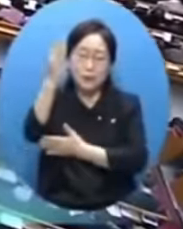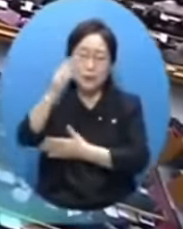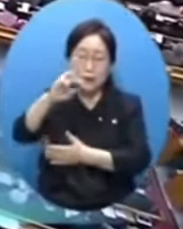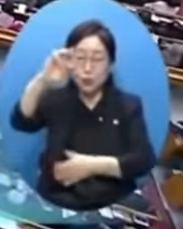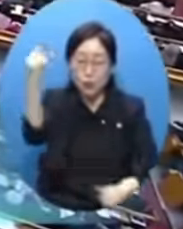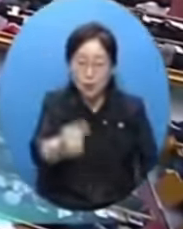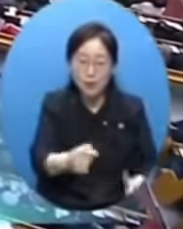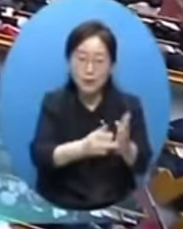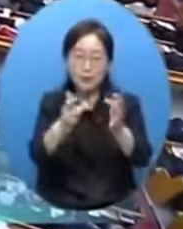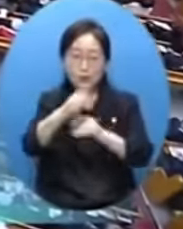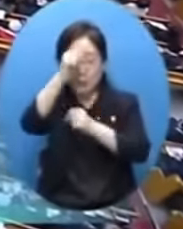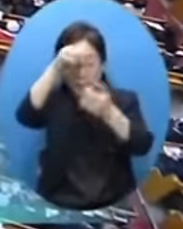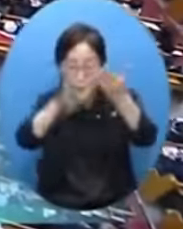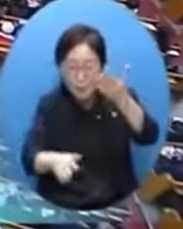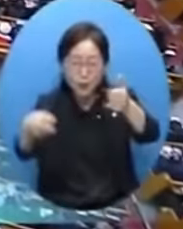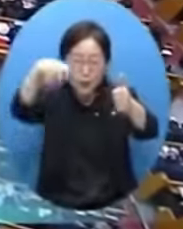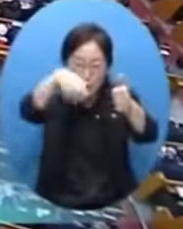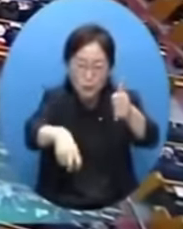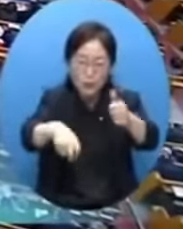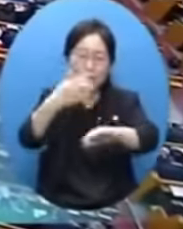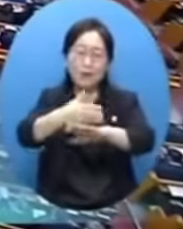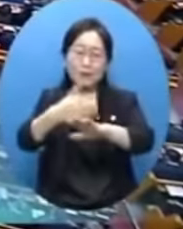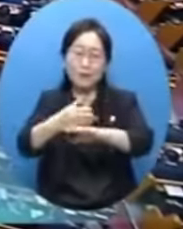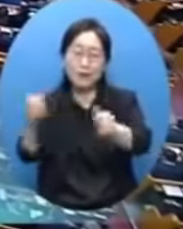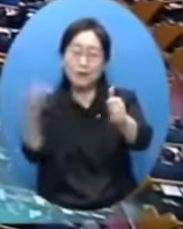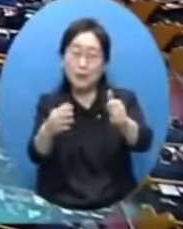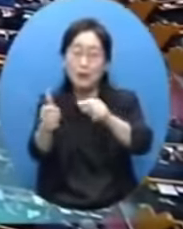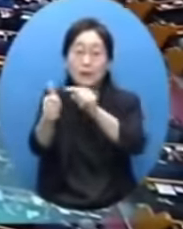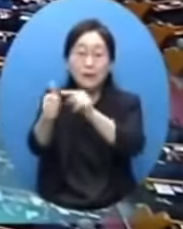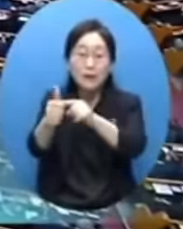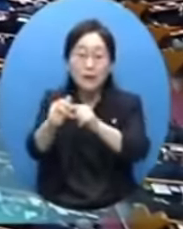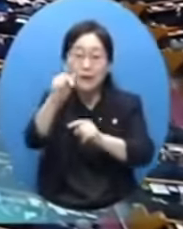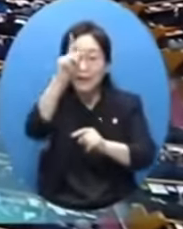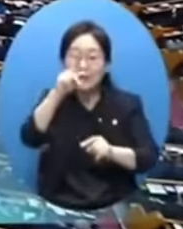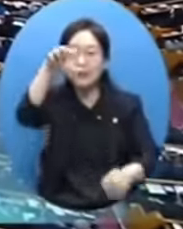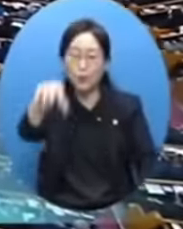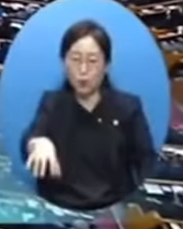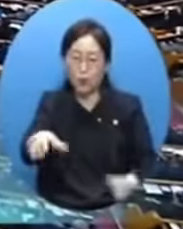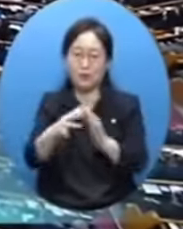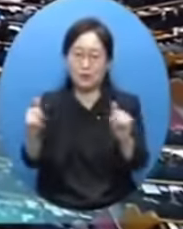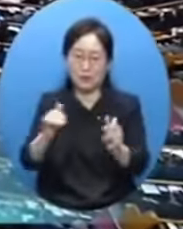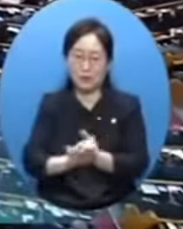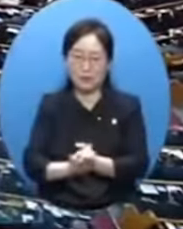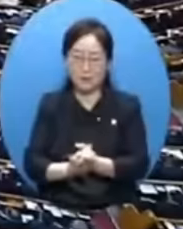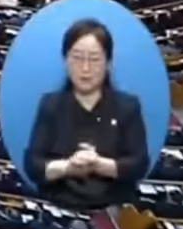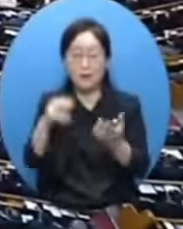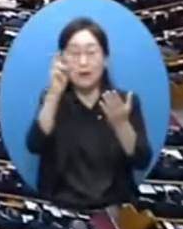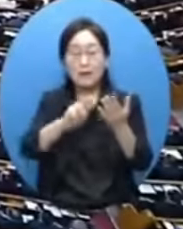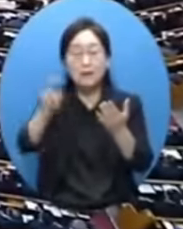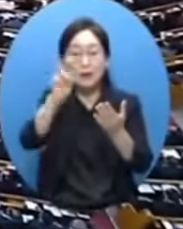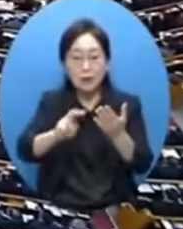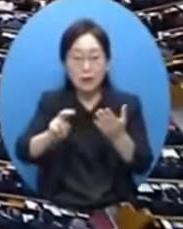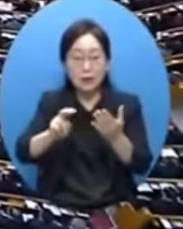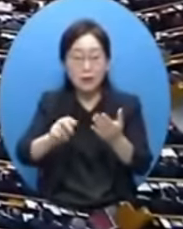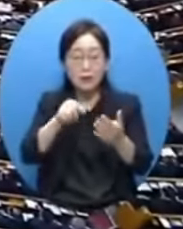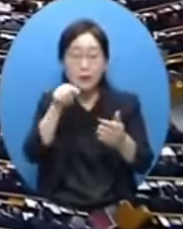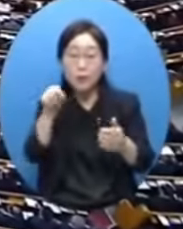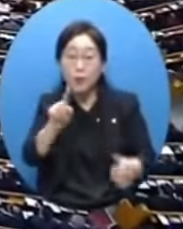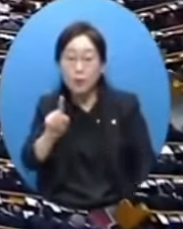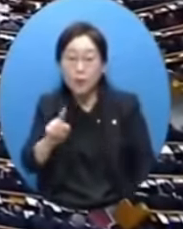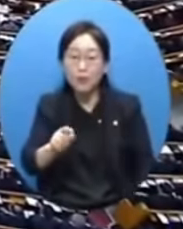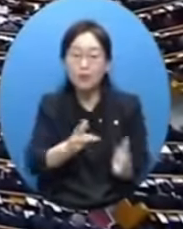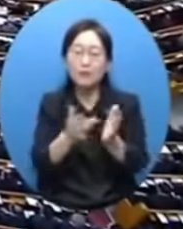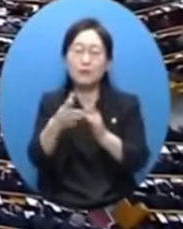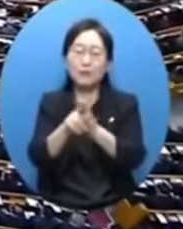엎드려 감사하니 그는 사마리아 사람이라. 찬양과 감사는 믿는 사람들의 본분인 것입니다. 나 같은